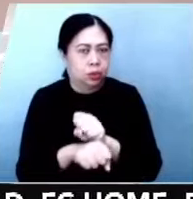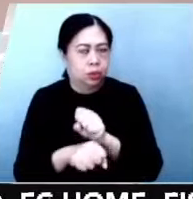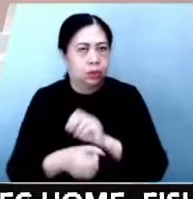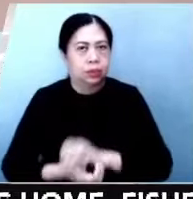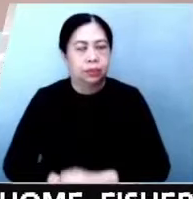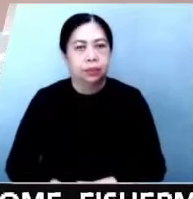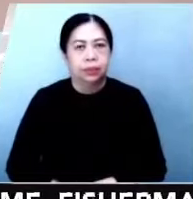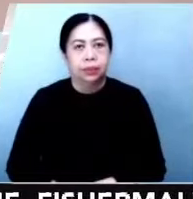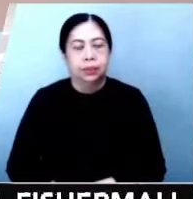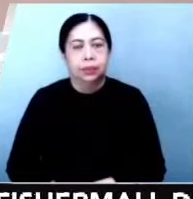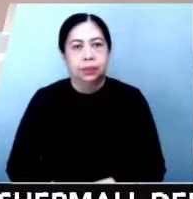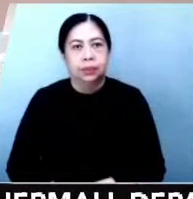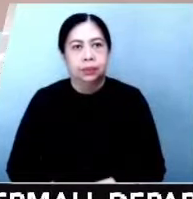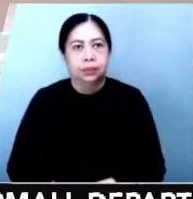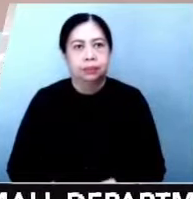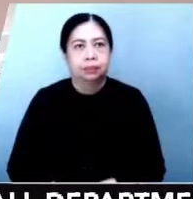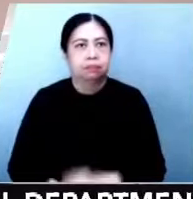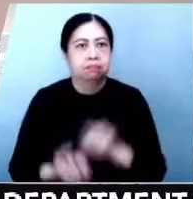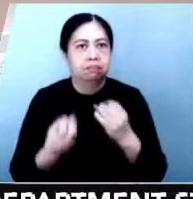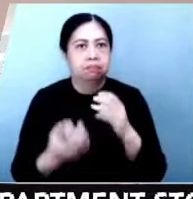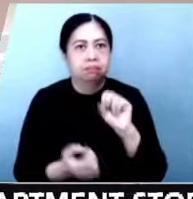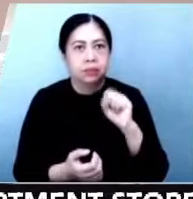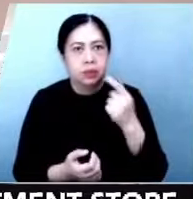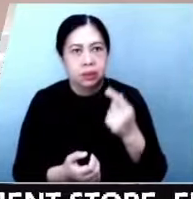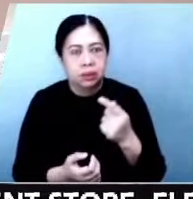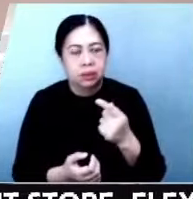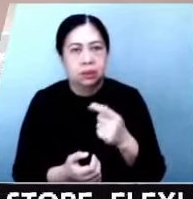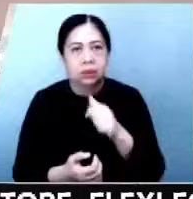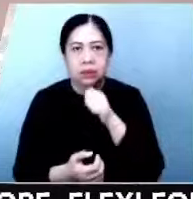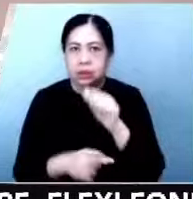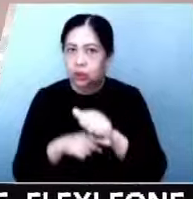guard? Marami sa mga security guard na hindi trained.